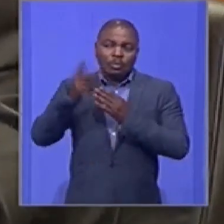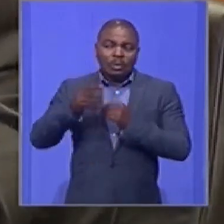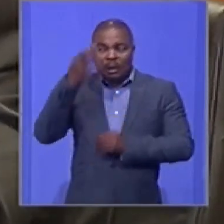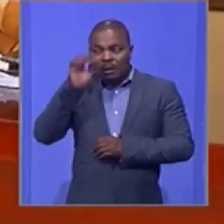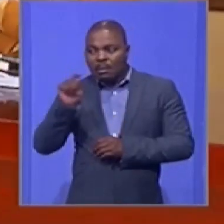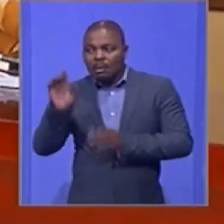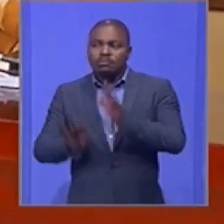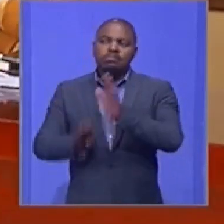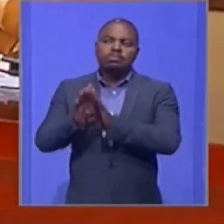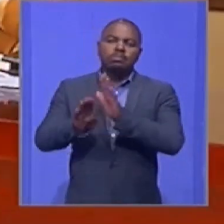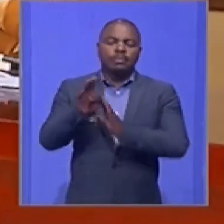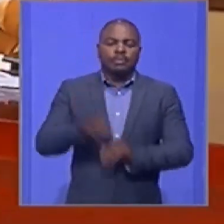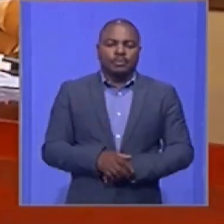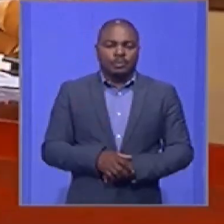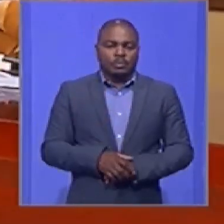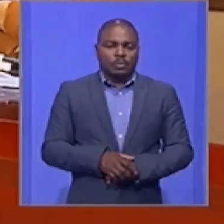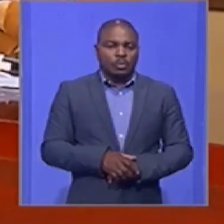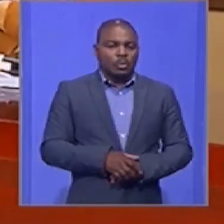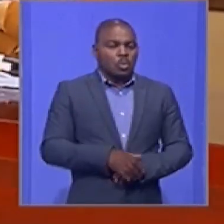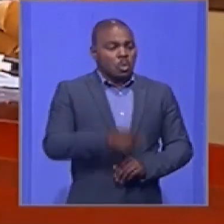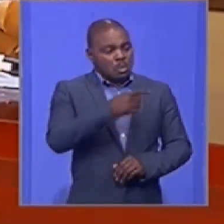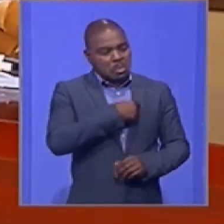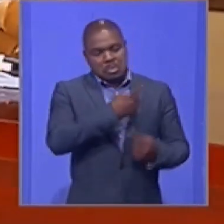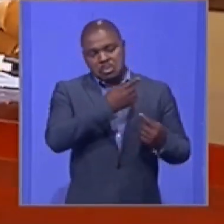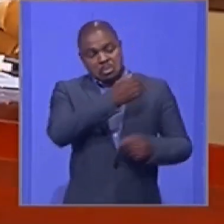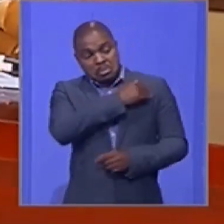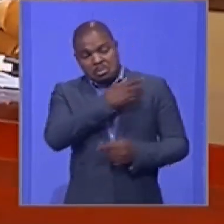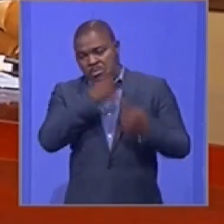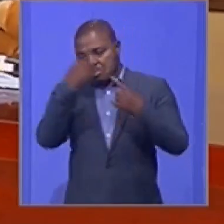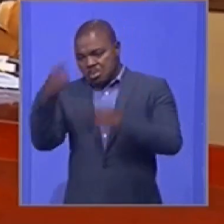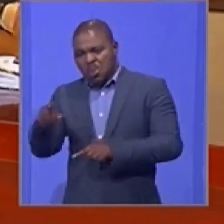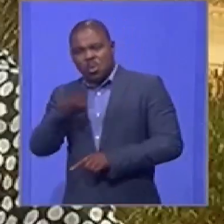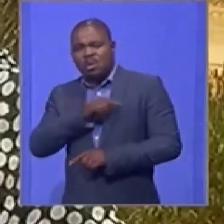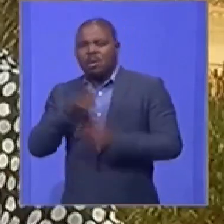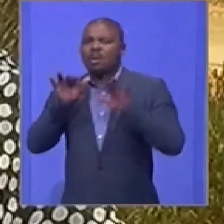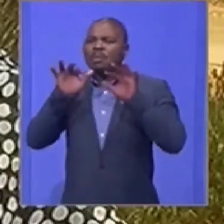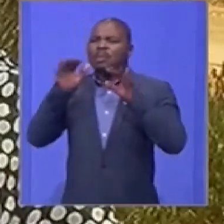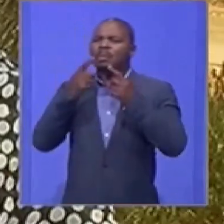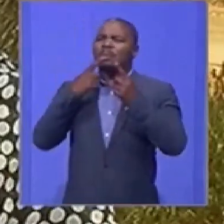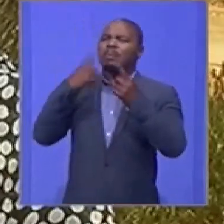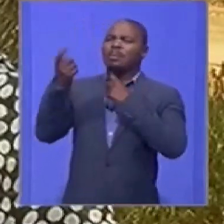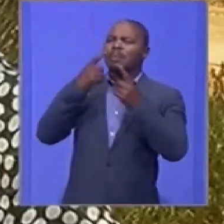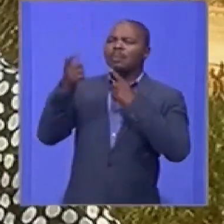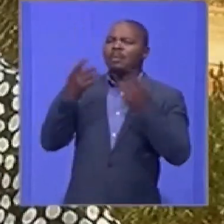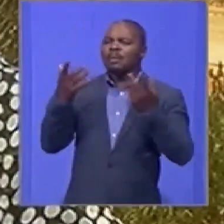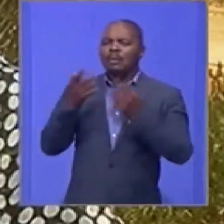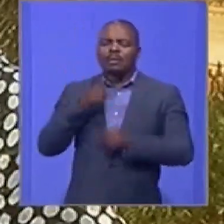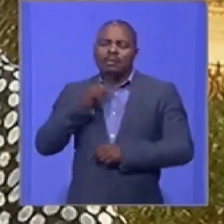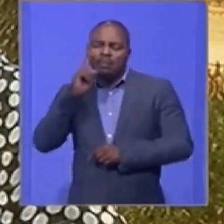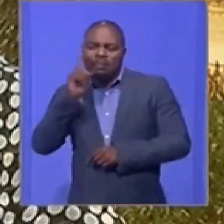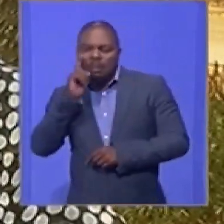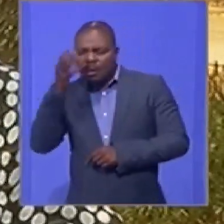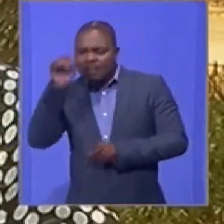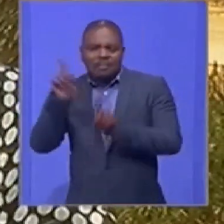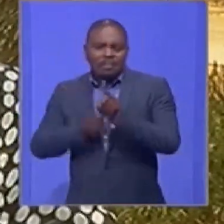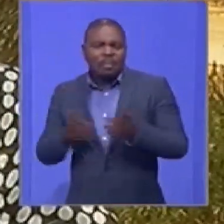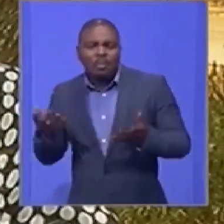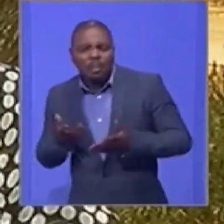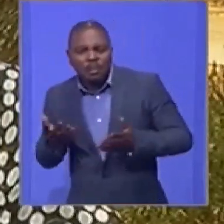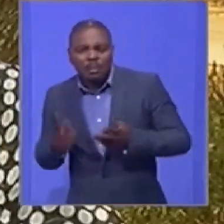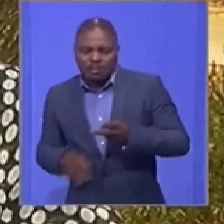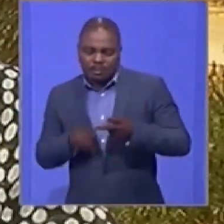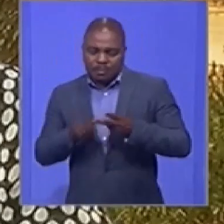puso. Re roma bona gore e ya lo bona gore setšhaba se ge se lla bjale ke mo kae mo ile re palelwa gona ge ile gore go a